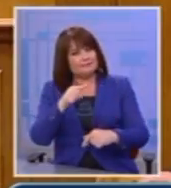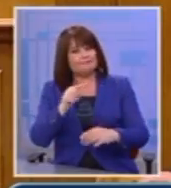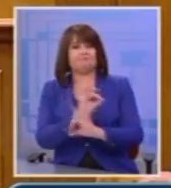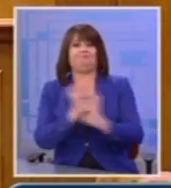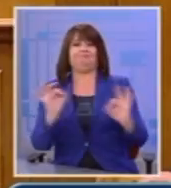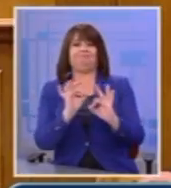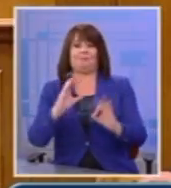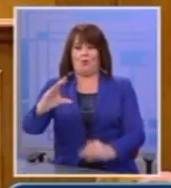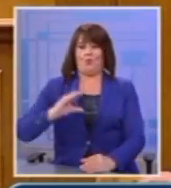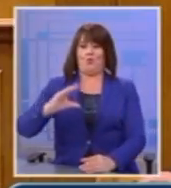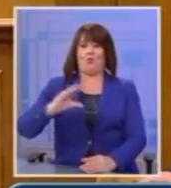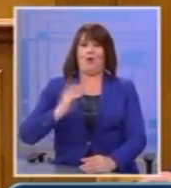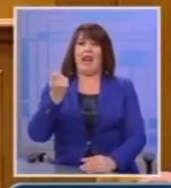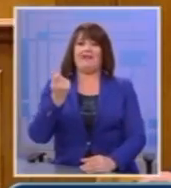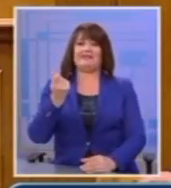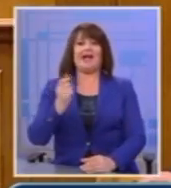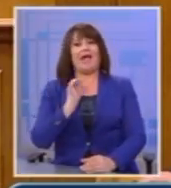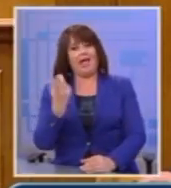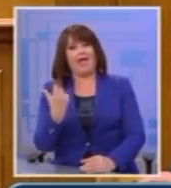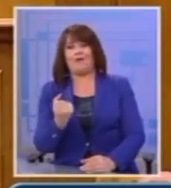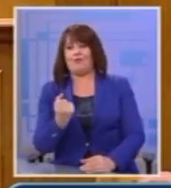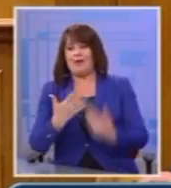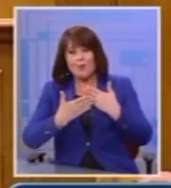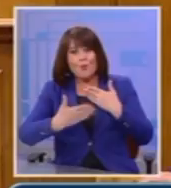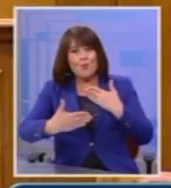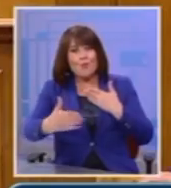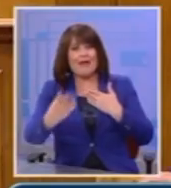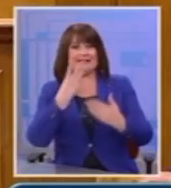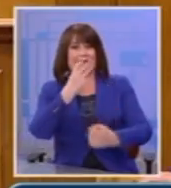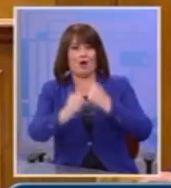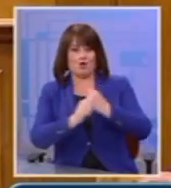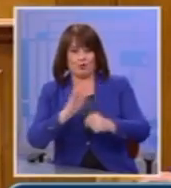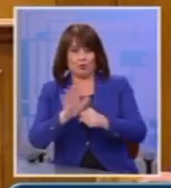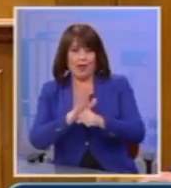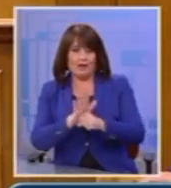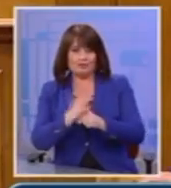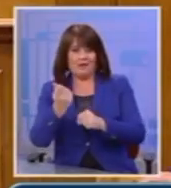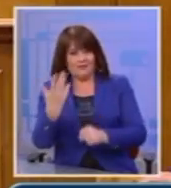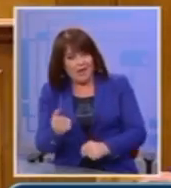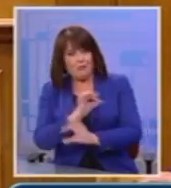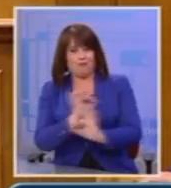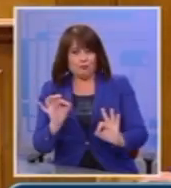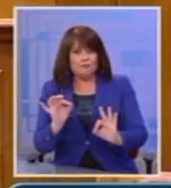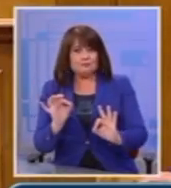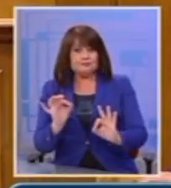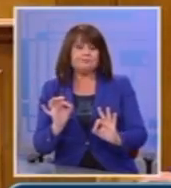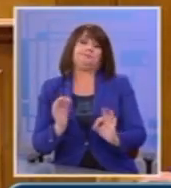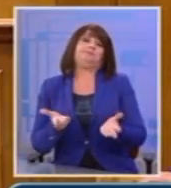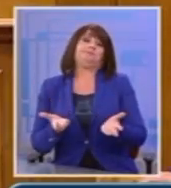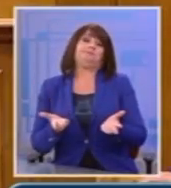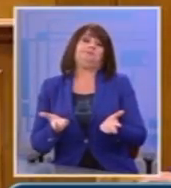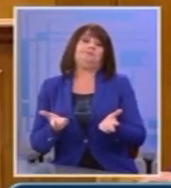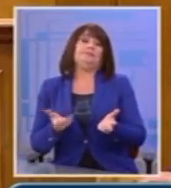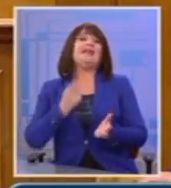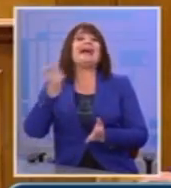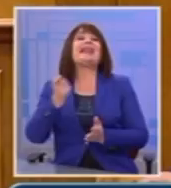εξασφαλισμένη τη χρηματοδότηση για ένα μεγάλο, τόσο μεγάλο διάστημα και δεδομένη την